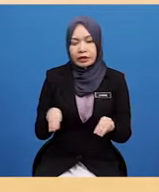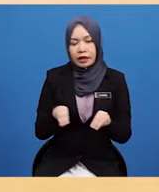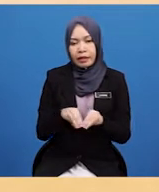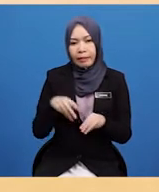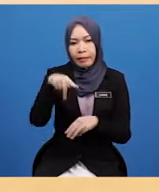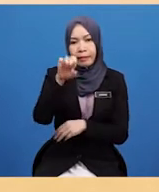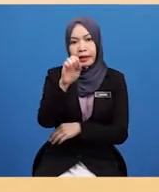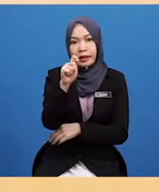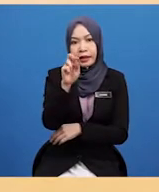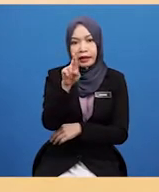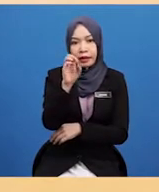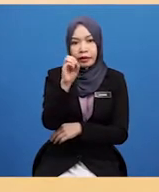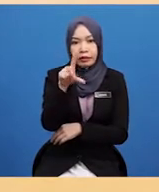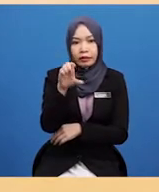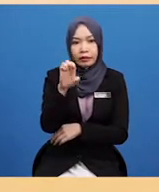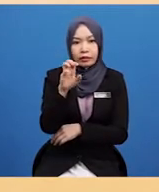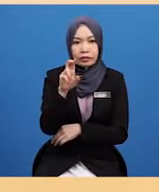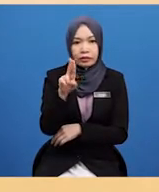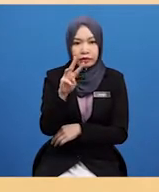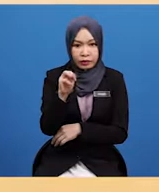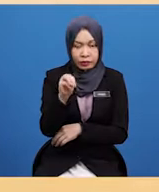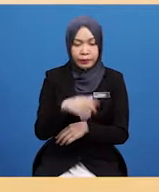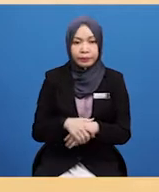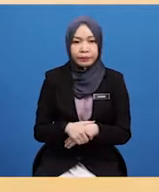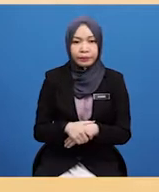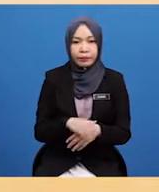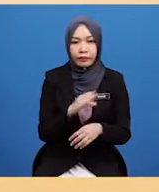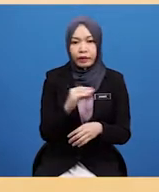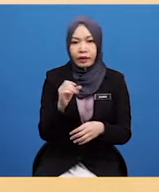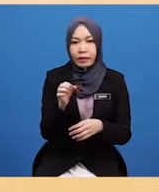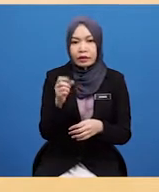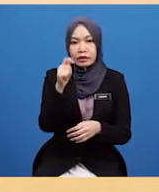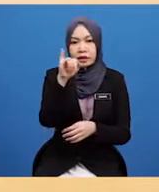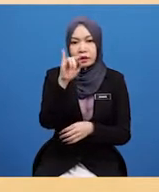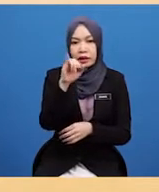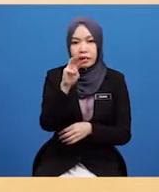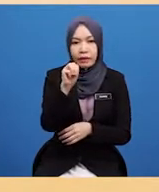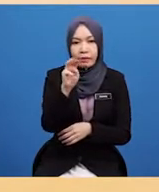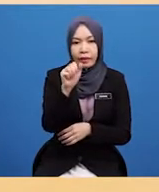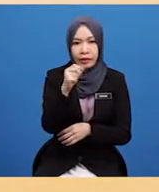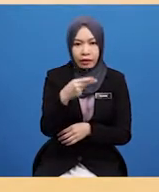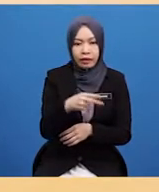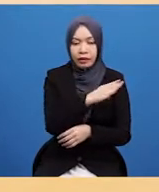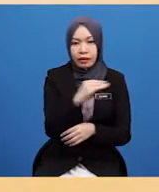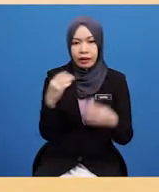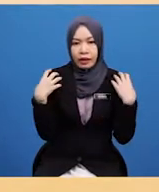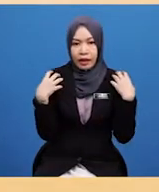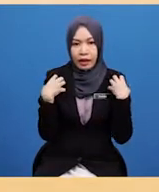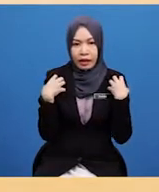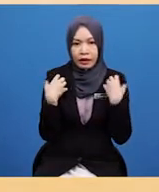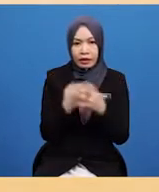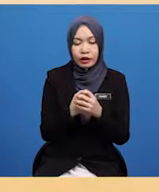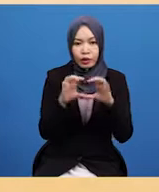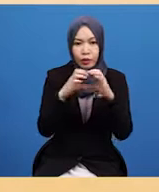ialah pakatan ketenteraan. Pakatan ini telah membentuk pakatan kuasa tengah dan pakatan